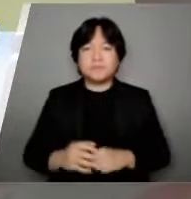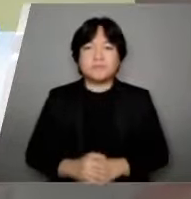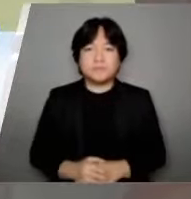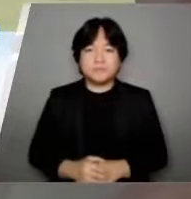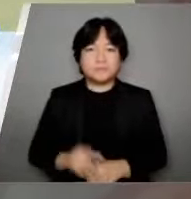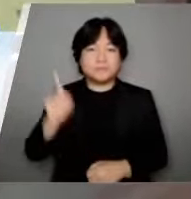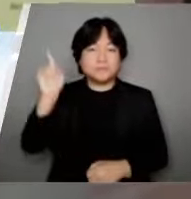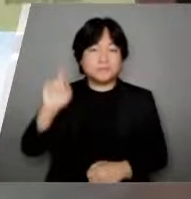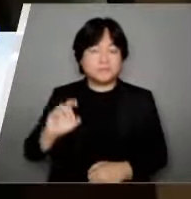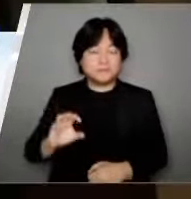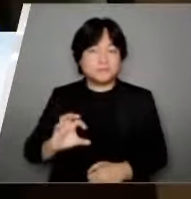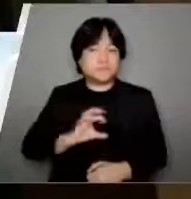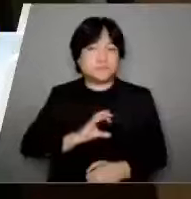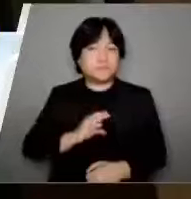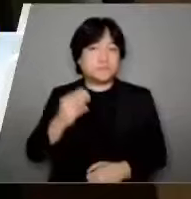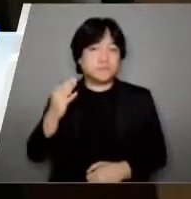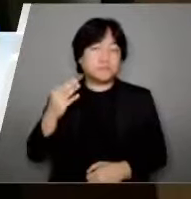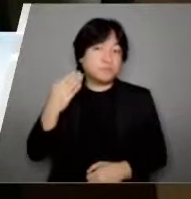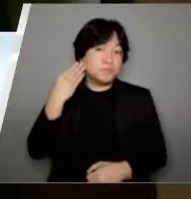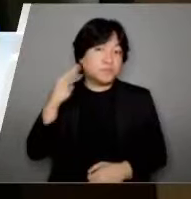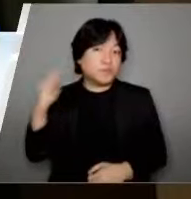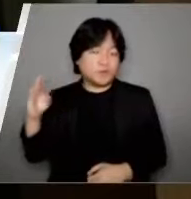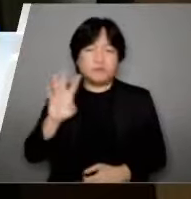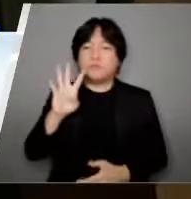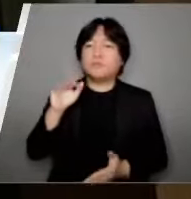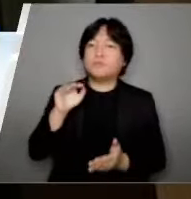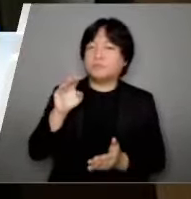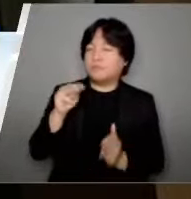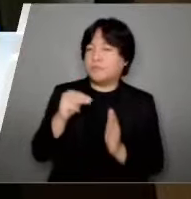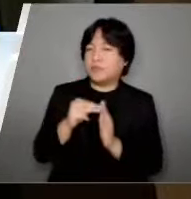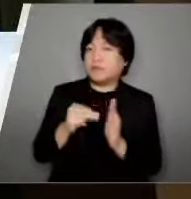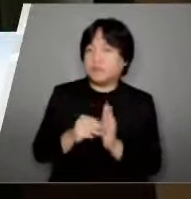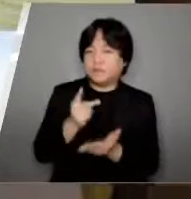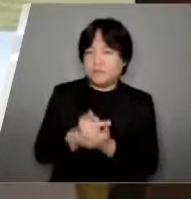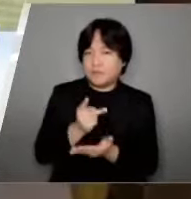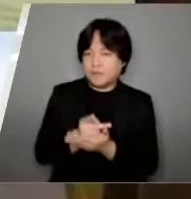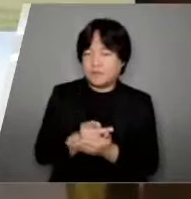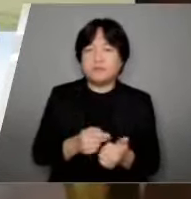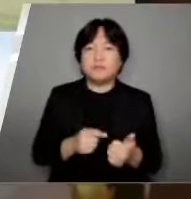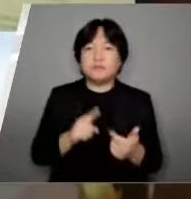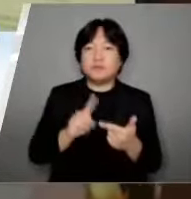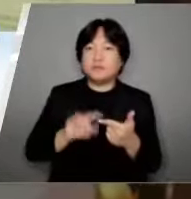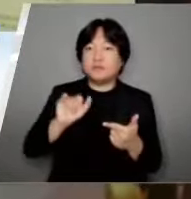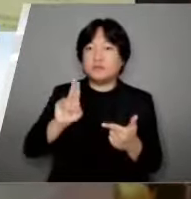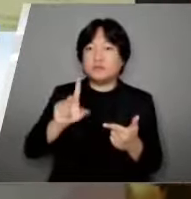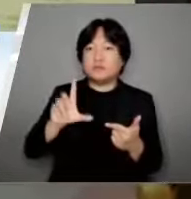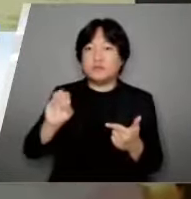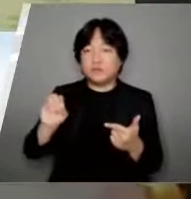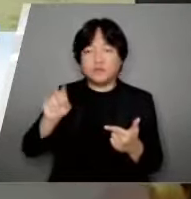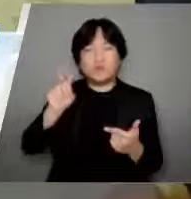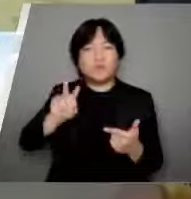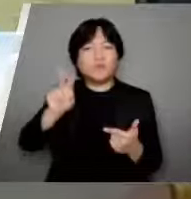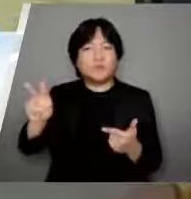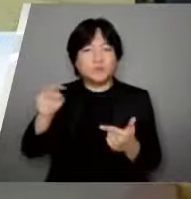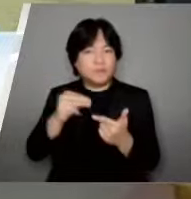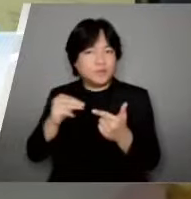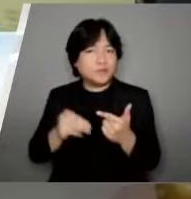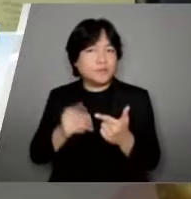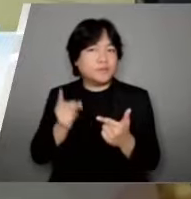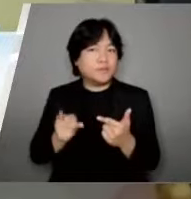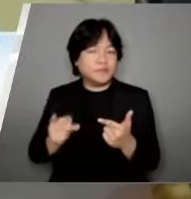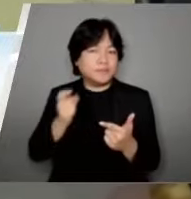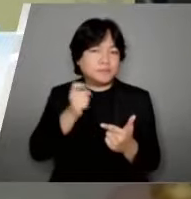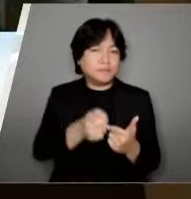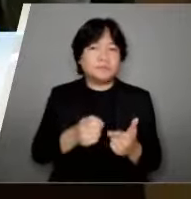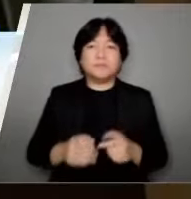na milyon ang nakuha. Si Yulo naman, 22 milyon ang tinanggap. Di na raw kasi biro ang mag-qualify sa Olympics at mapasali lang